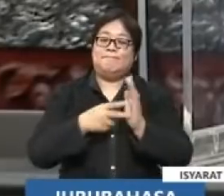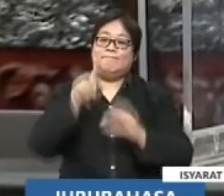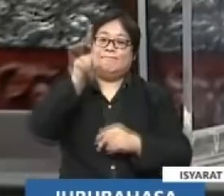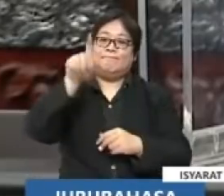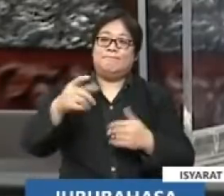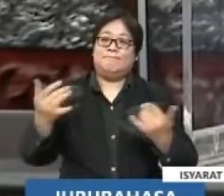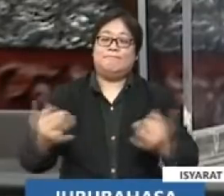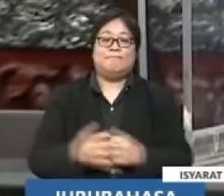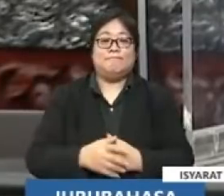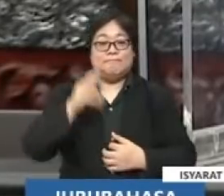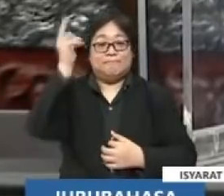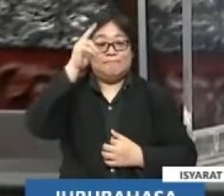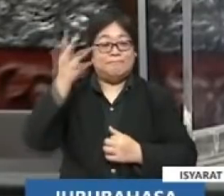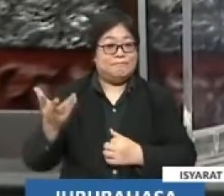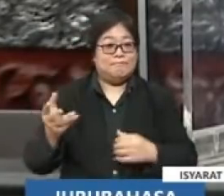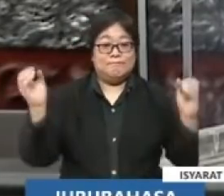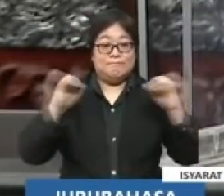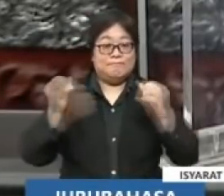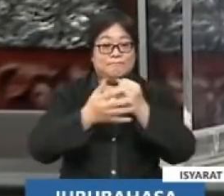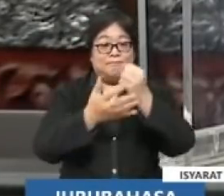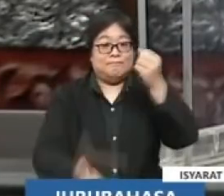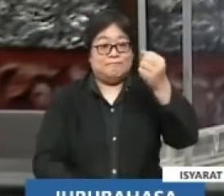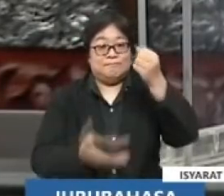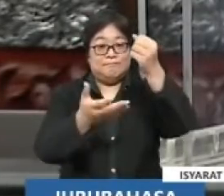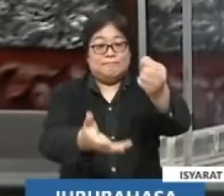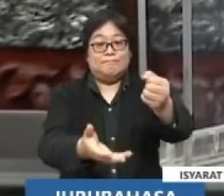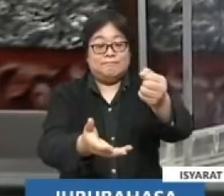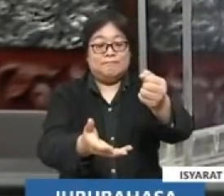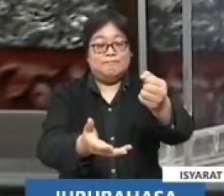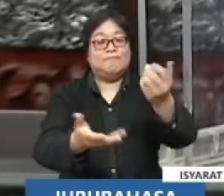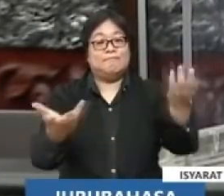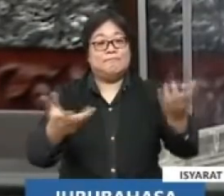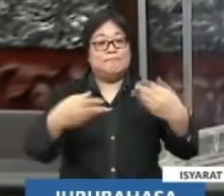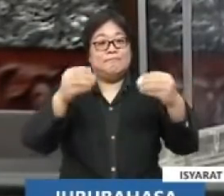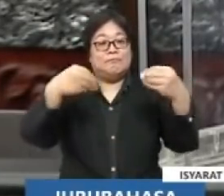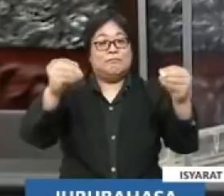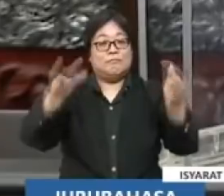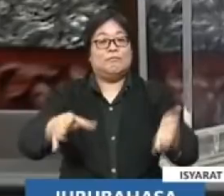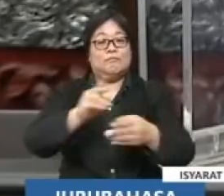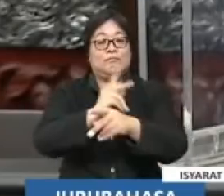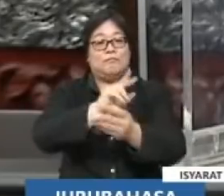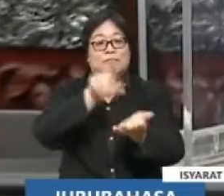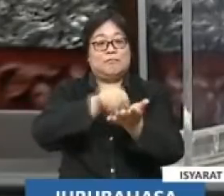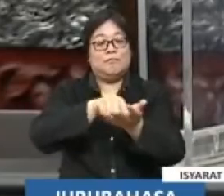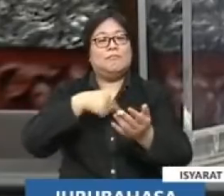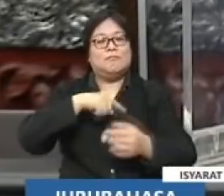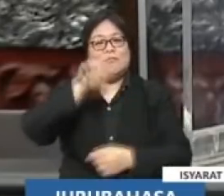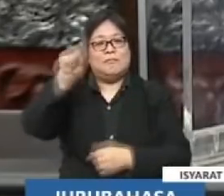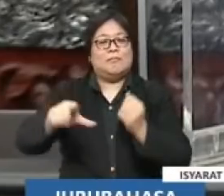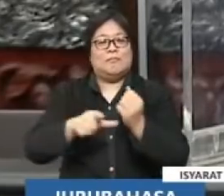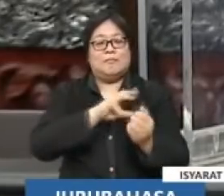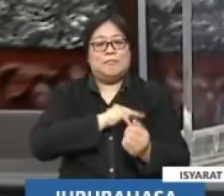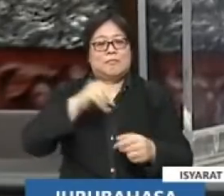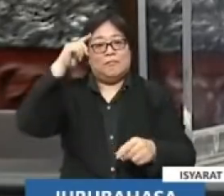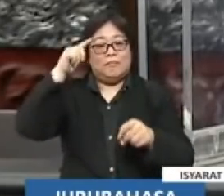persoalan saya, adakah kerajaan tidak mempunyai dana untuk salurkan kepada penternak? Dan ini timbul juga, saya nak tanya Timbalan